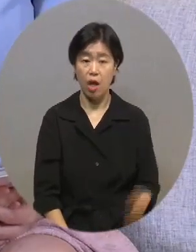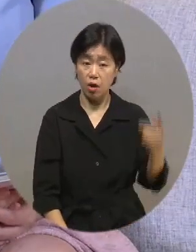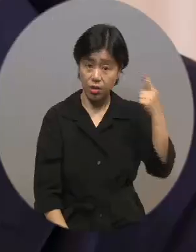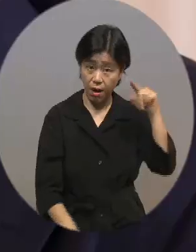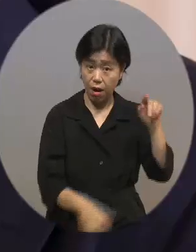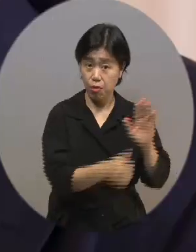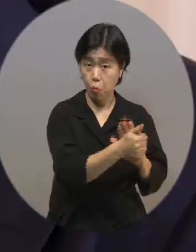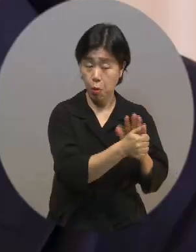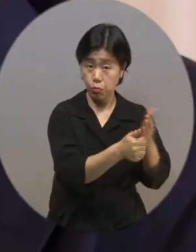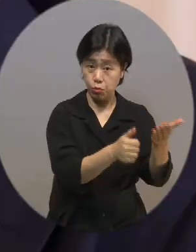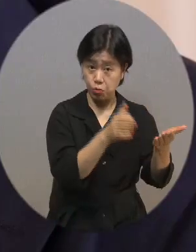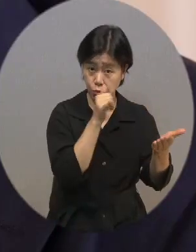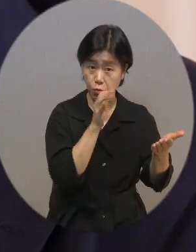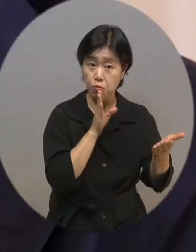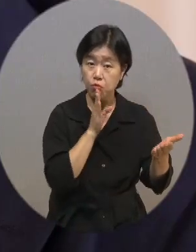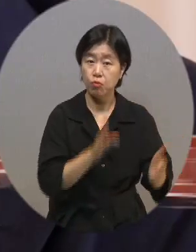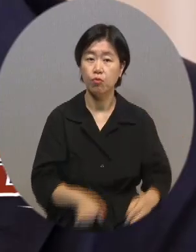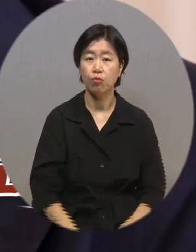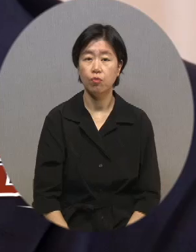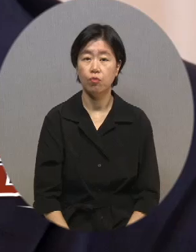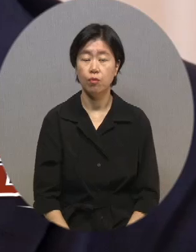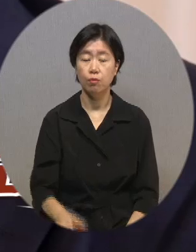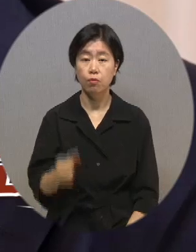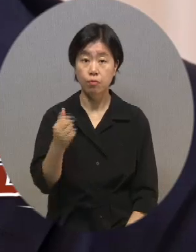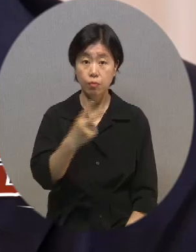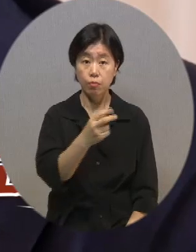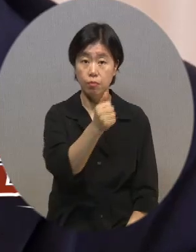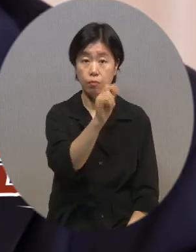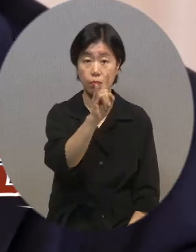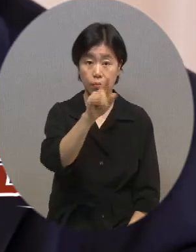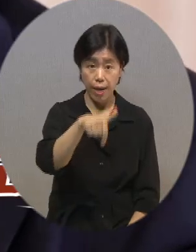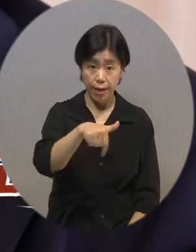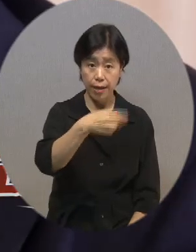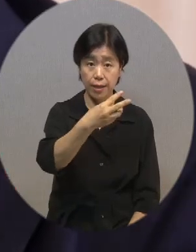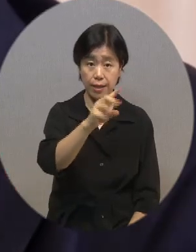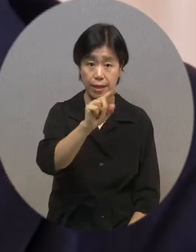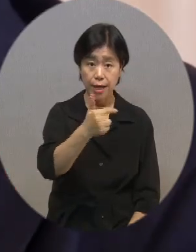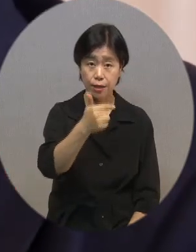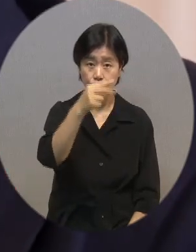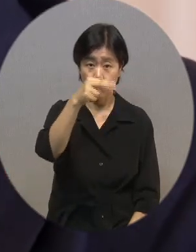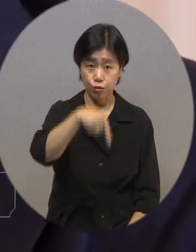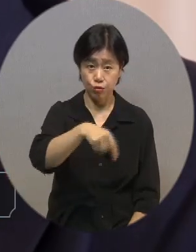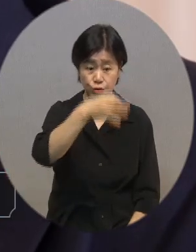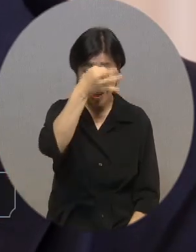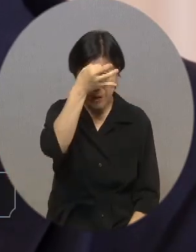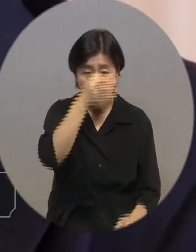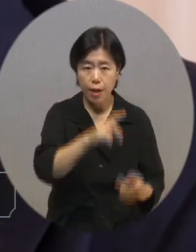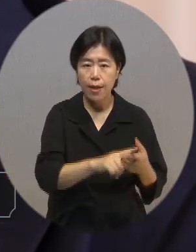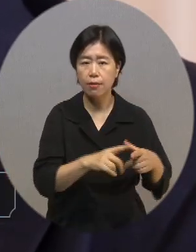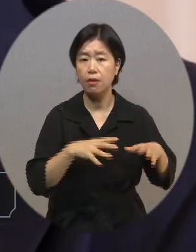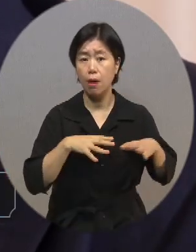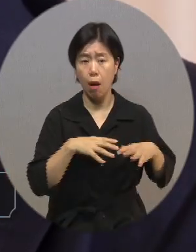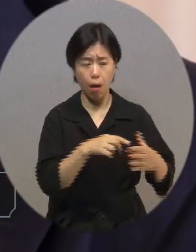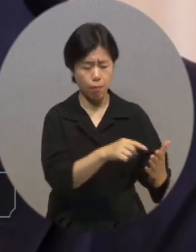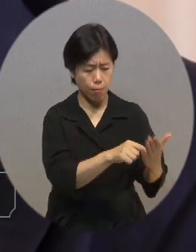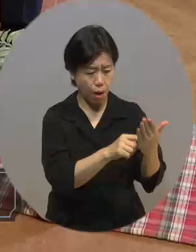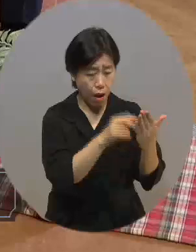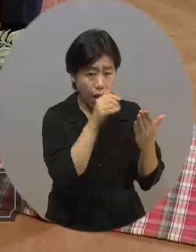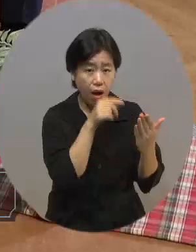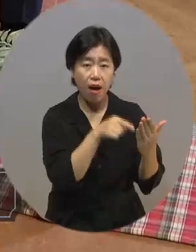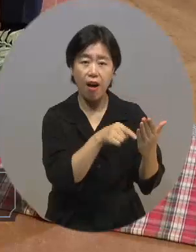그래서 최근에는 또 핵탄두 기술도 지금 자랑하고 있고 그래서 이런 것들을